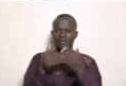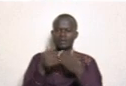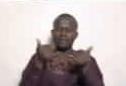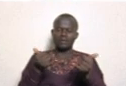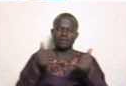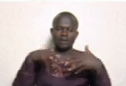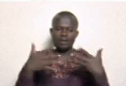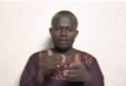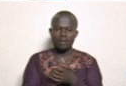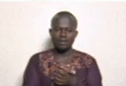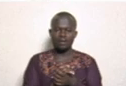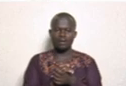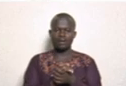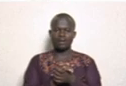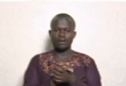ubu byifashe bite?